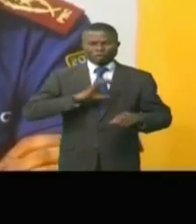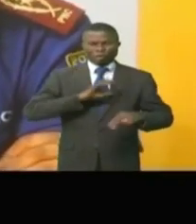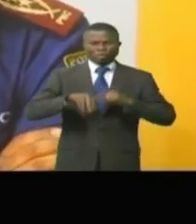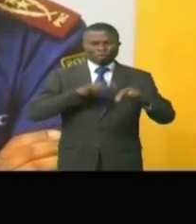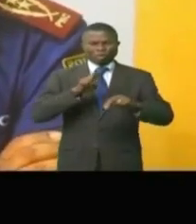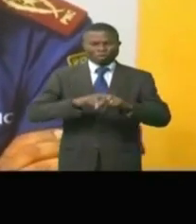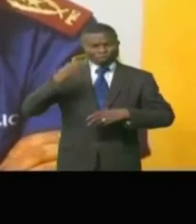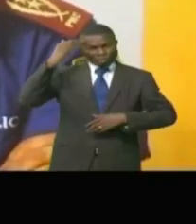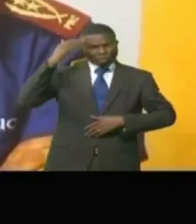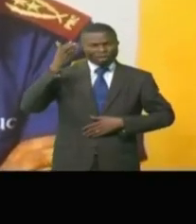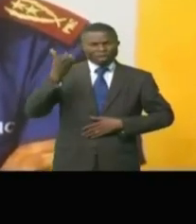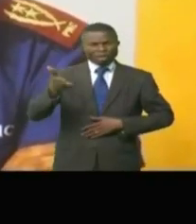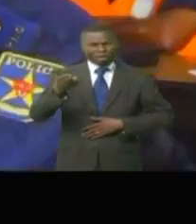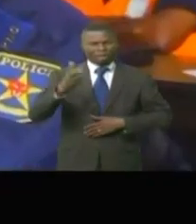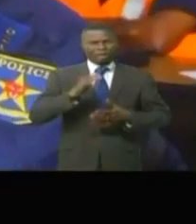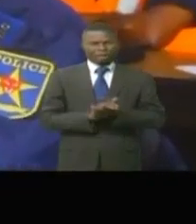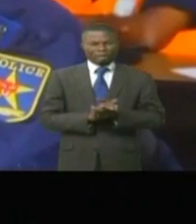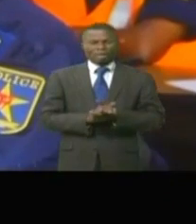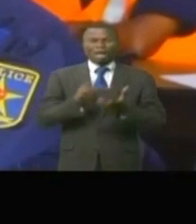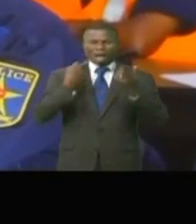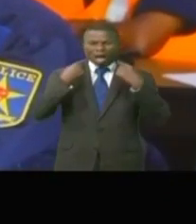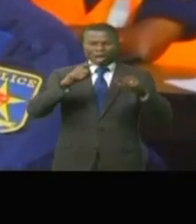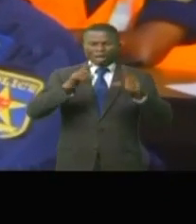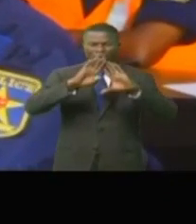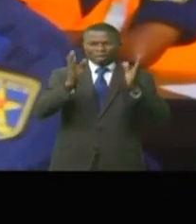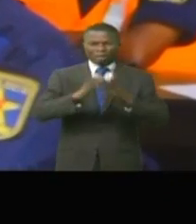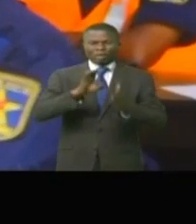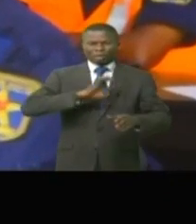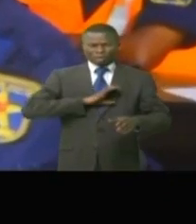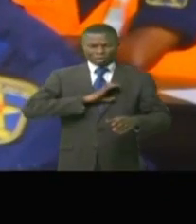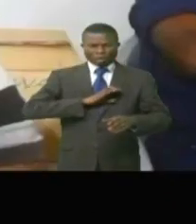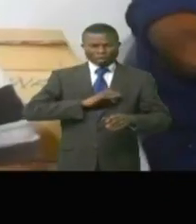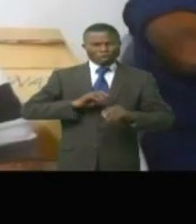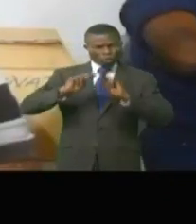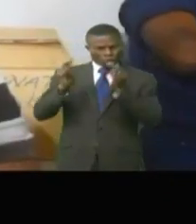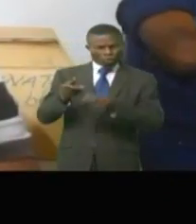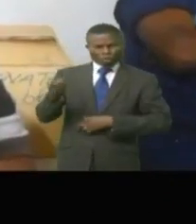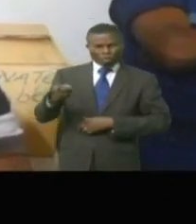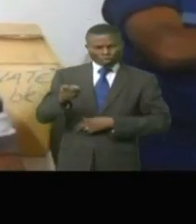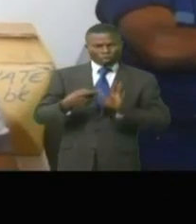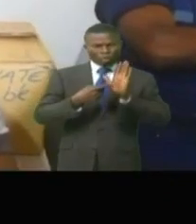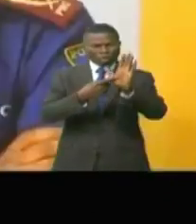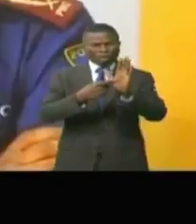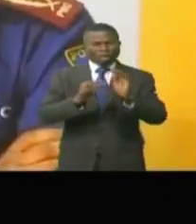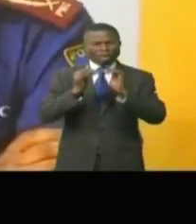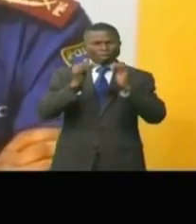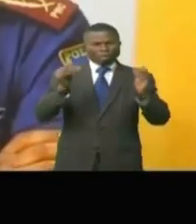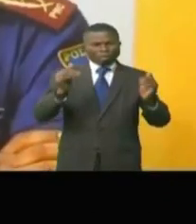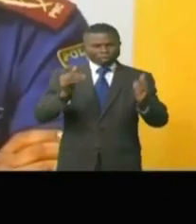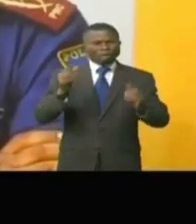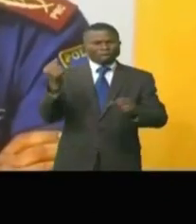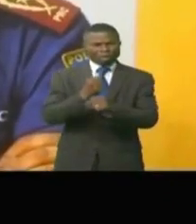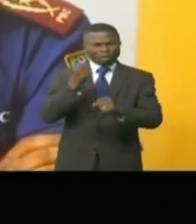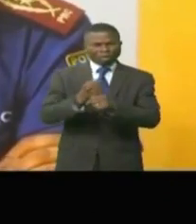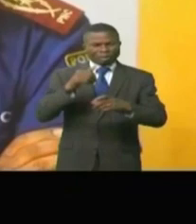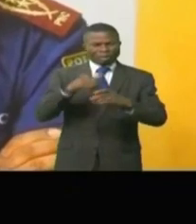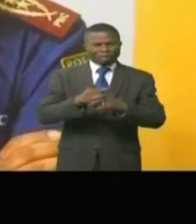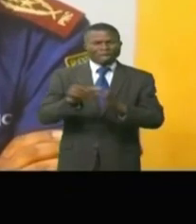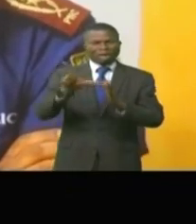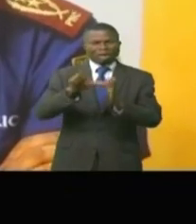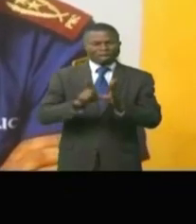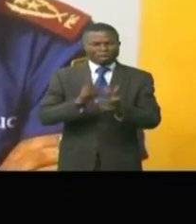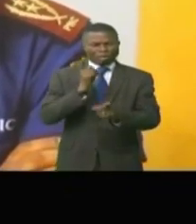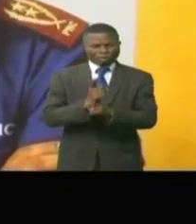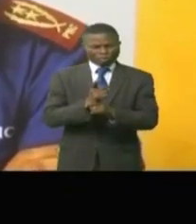Équateur, Niembo Ngalusha Placide, a rappelé aux policiers de sa juridiction de préserver la paix en travaillant dans les normes au